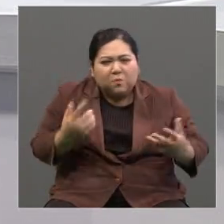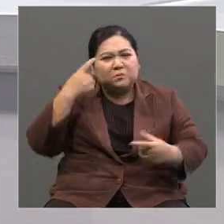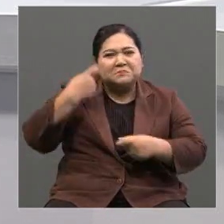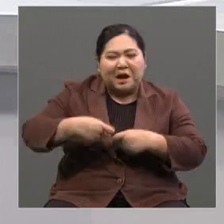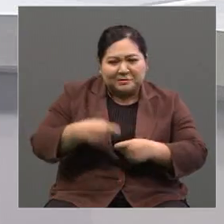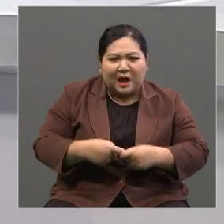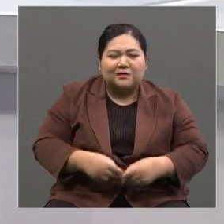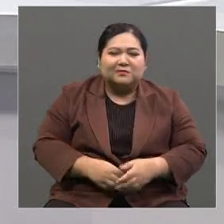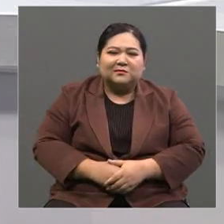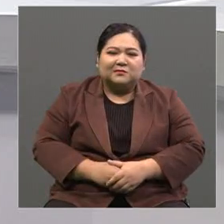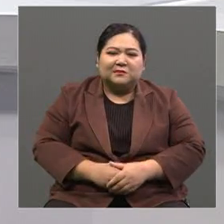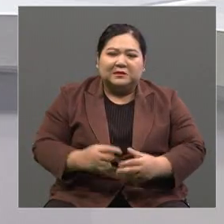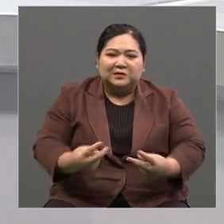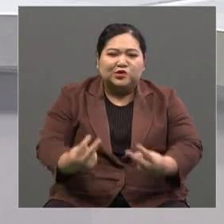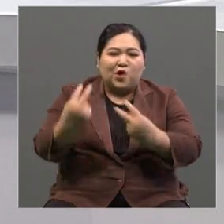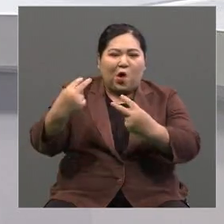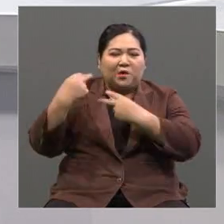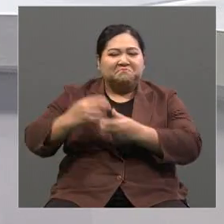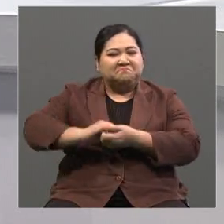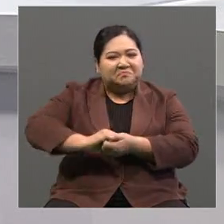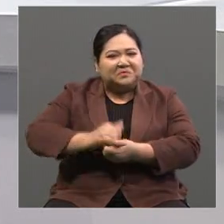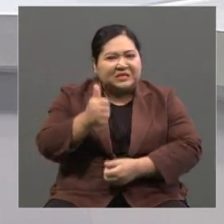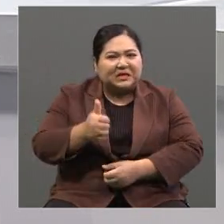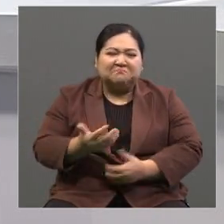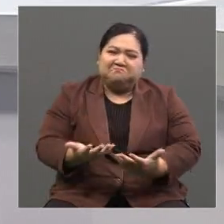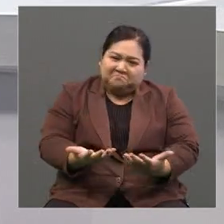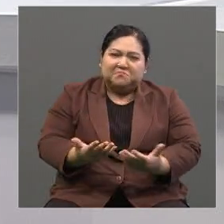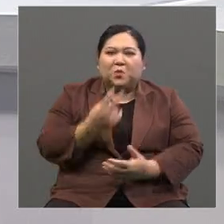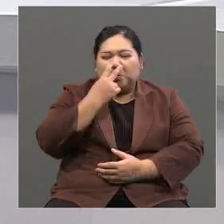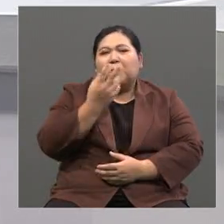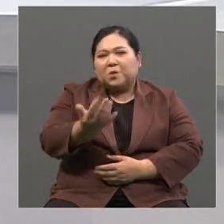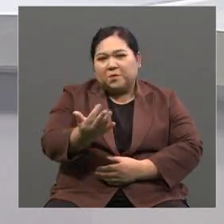อยกลับไปในการคืนดีกันเหมือนเดิมหรือว่ายังไงก็ตามทีติดตามกันแต่ที่แน่ๆวันนี้